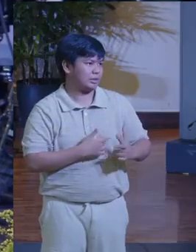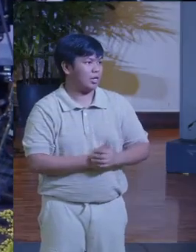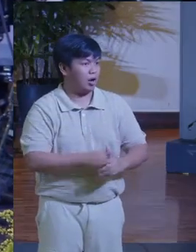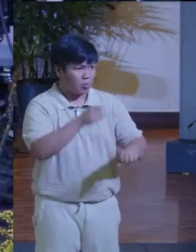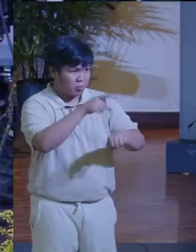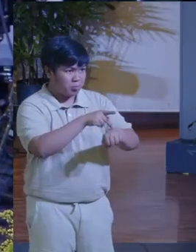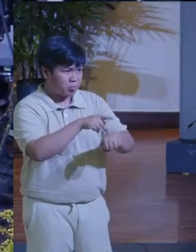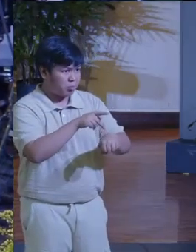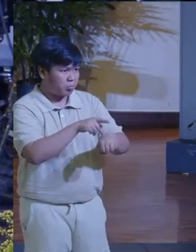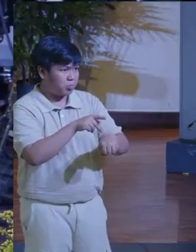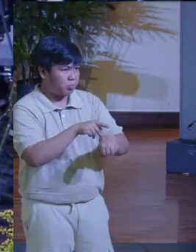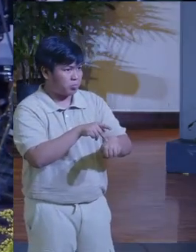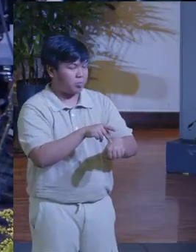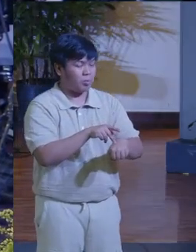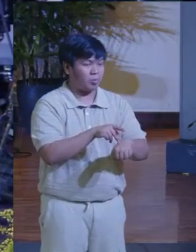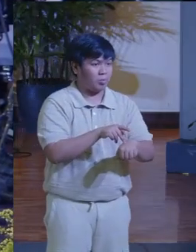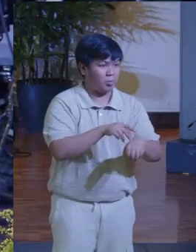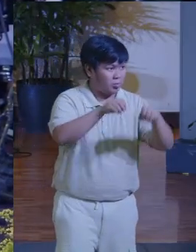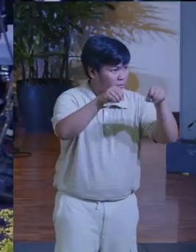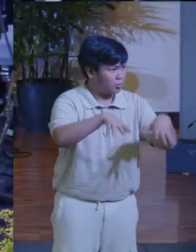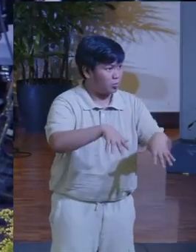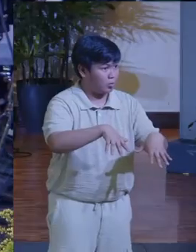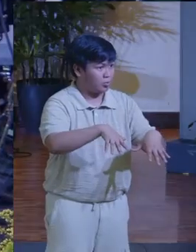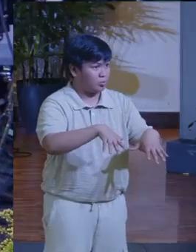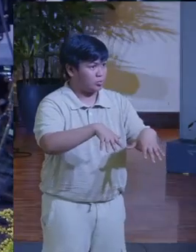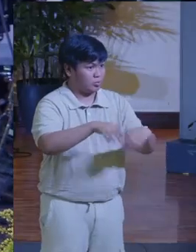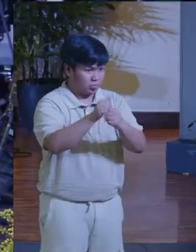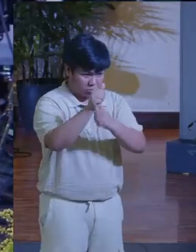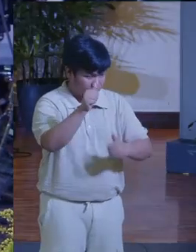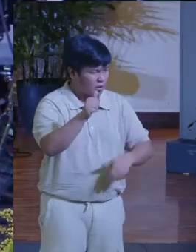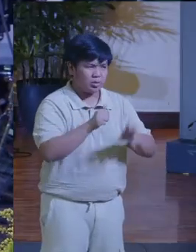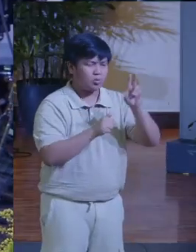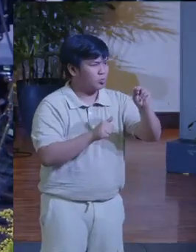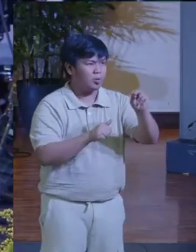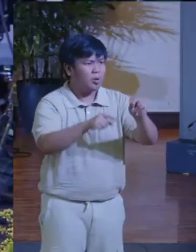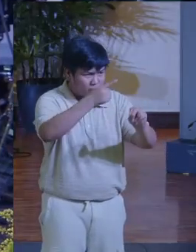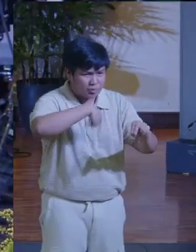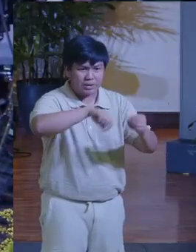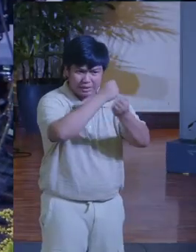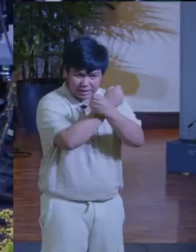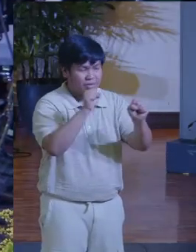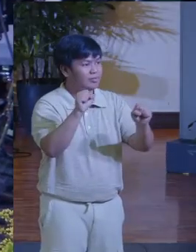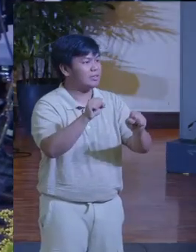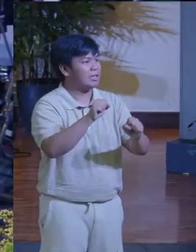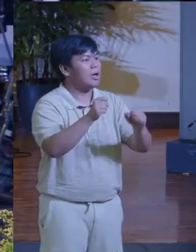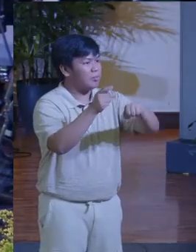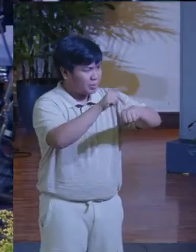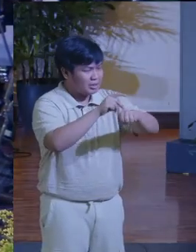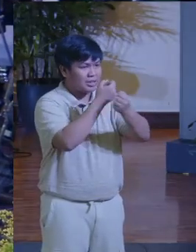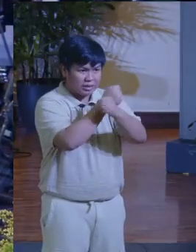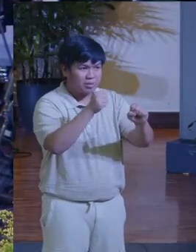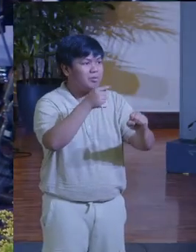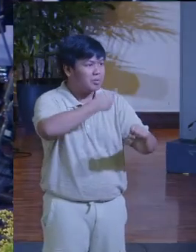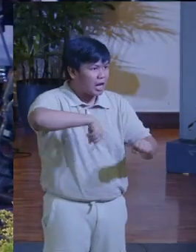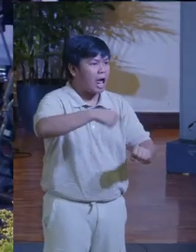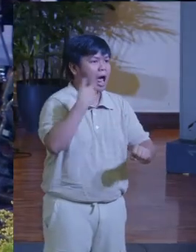Parang lang. Pero sa totoo lang, tayo ligtas na. Tayo may upuan na sa